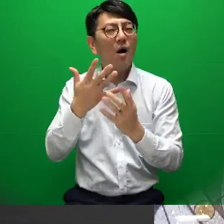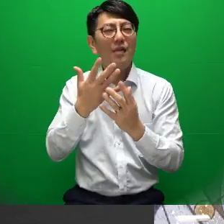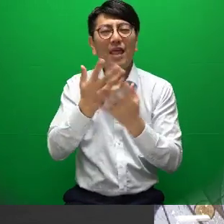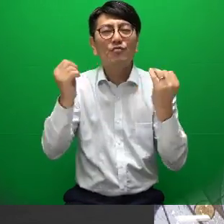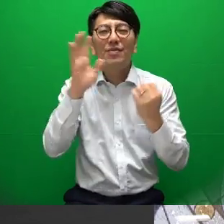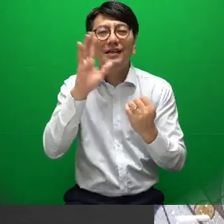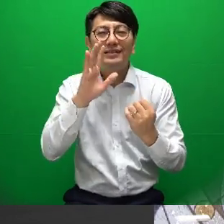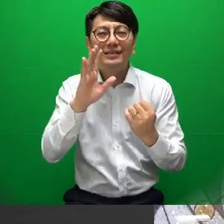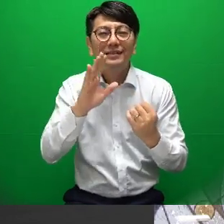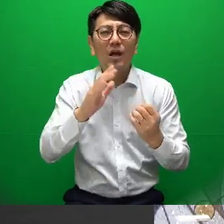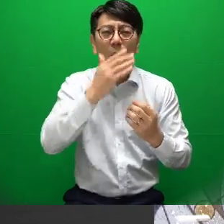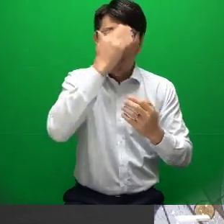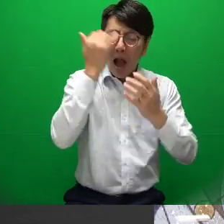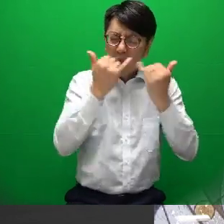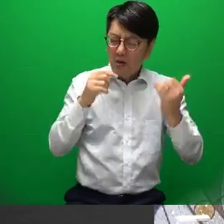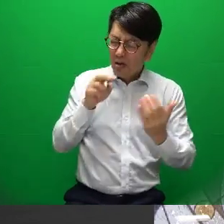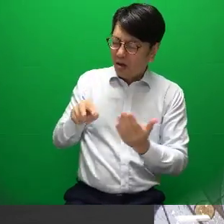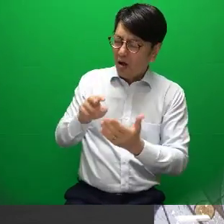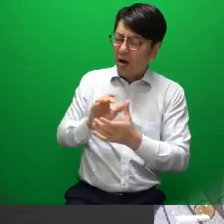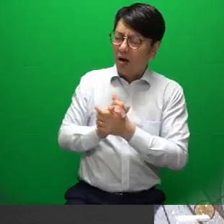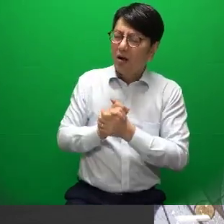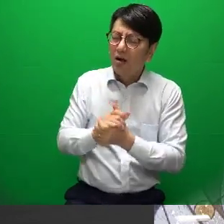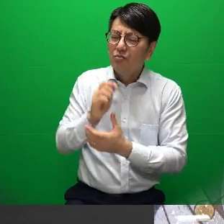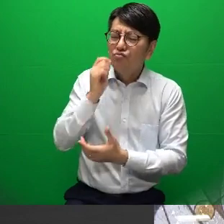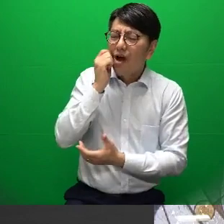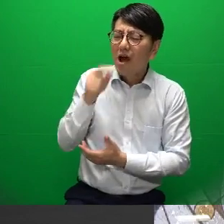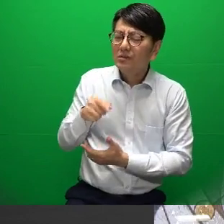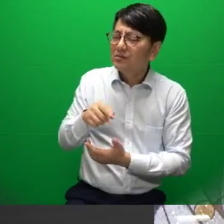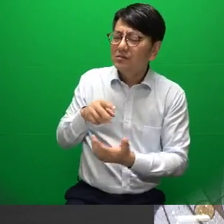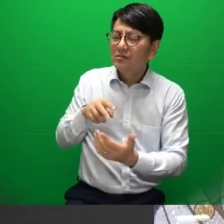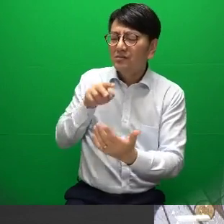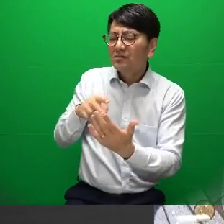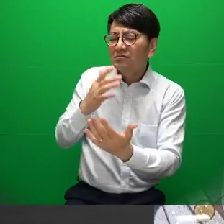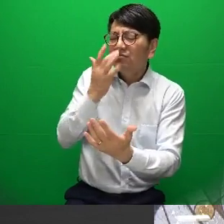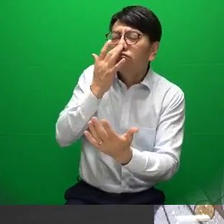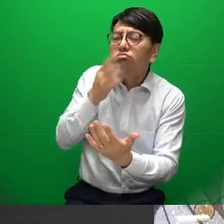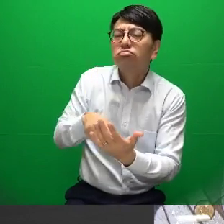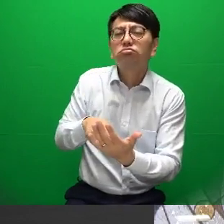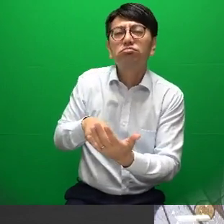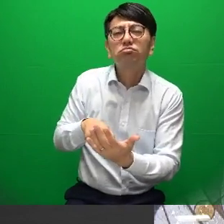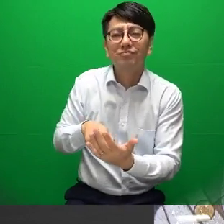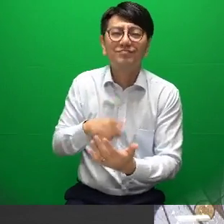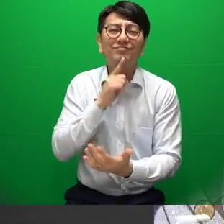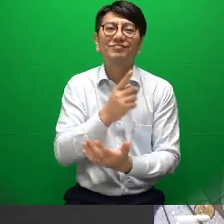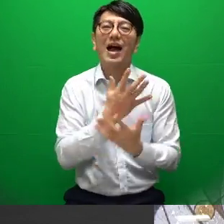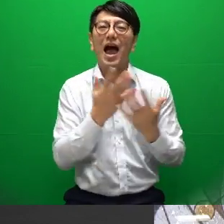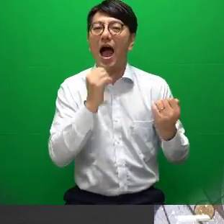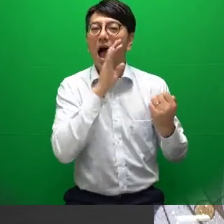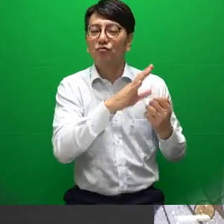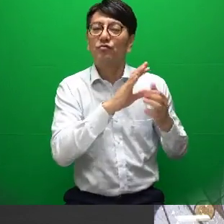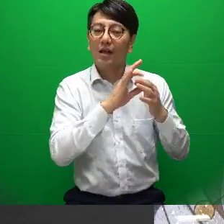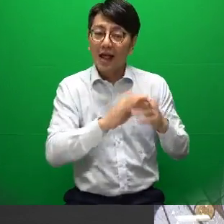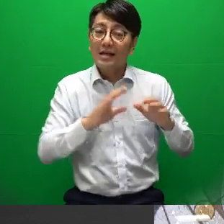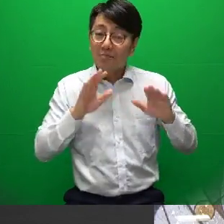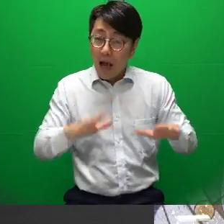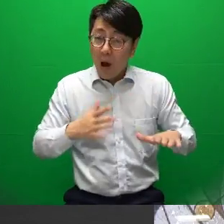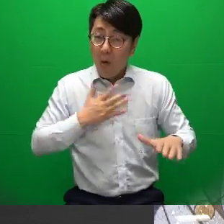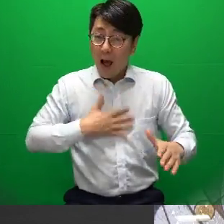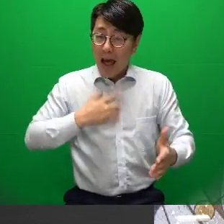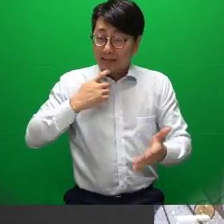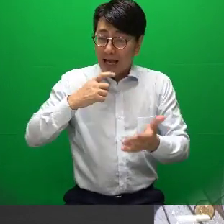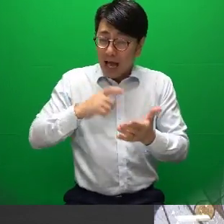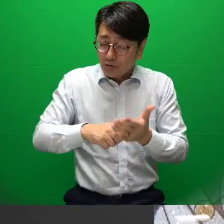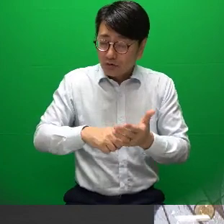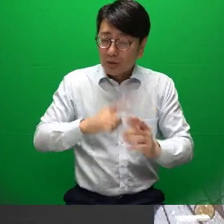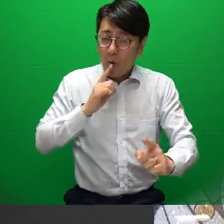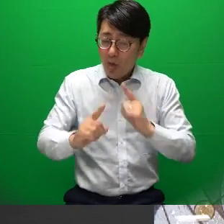にはなじみがないだからわかりやすい今の人に分かる言葉に翻訳し